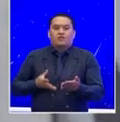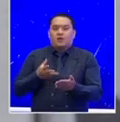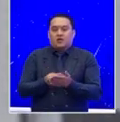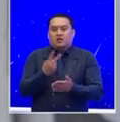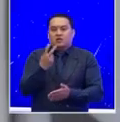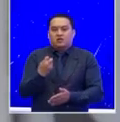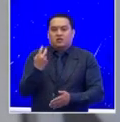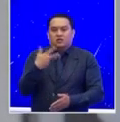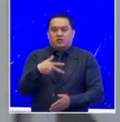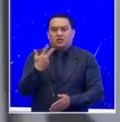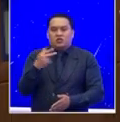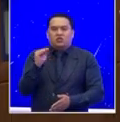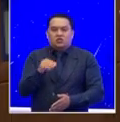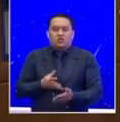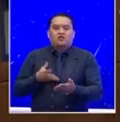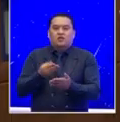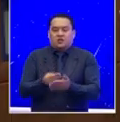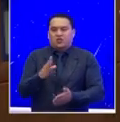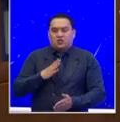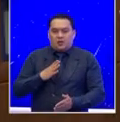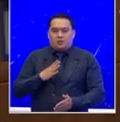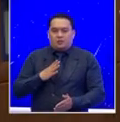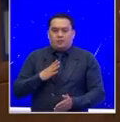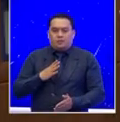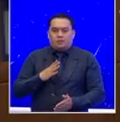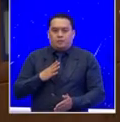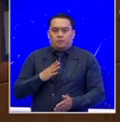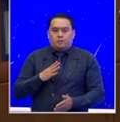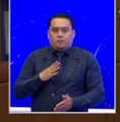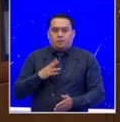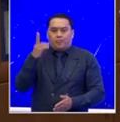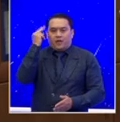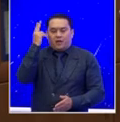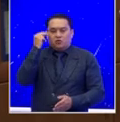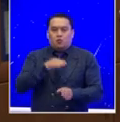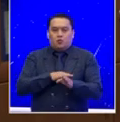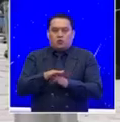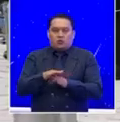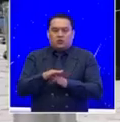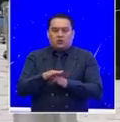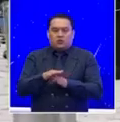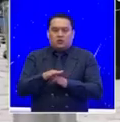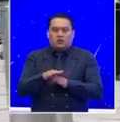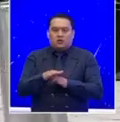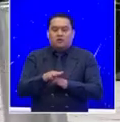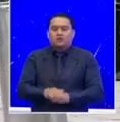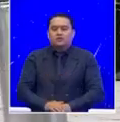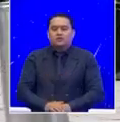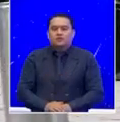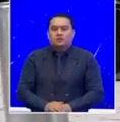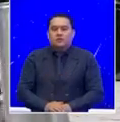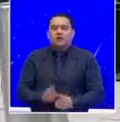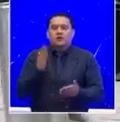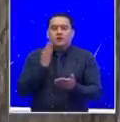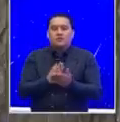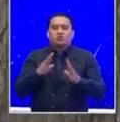322 тысячи уже выплачено идет. Именно это количество по Алматинской области. Вместе с тем встречаются